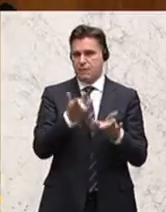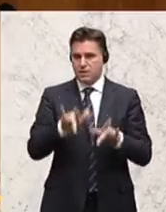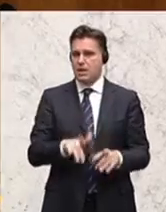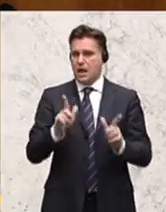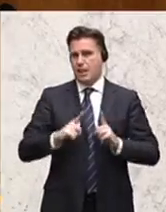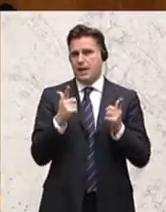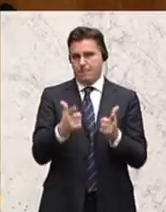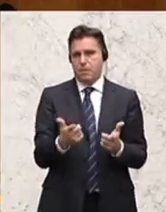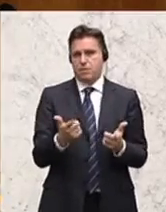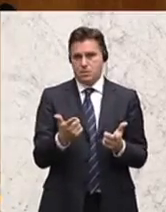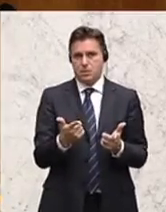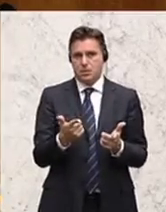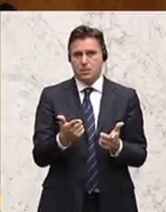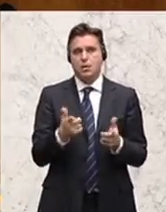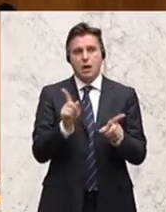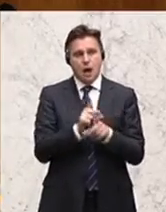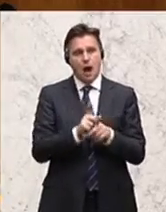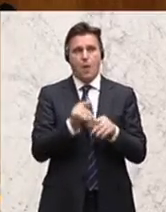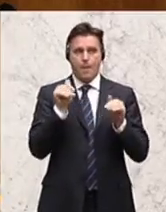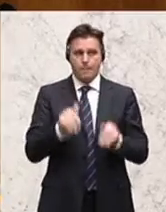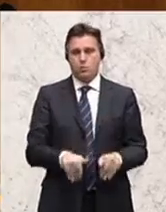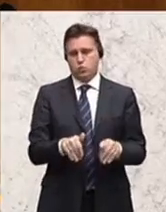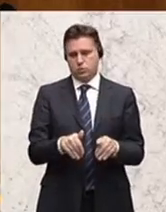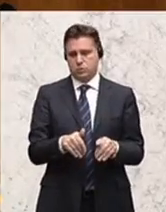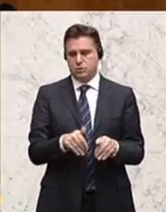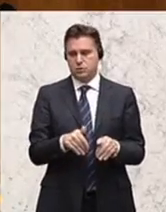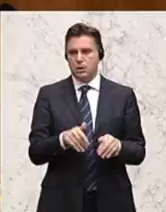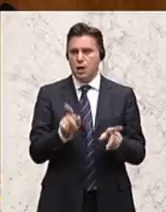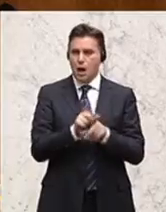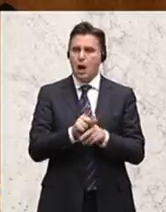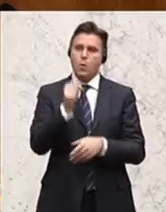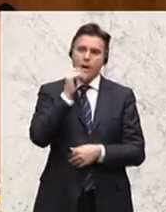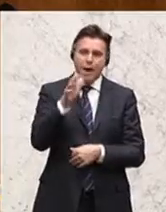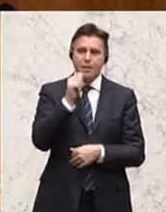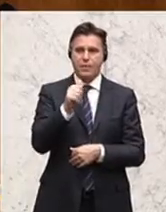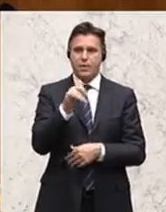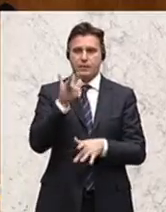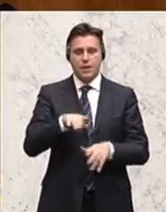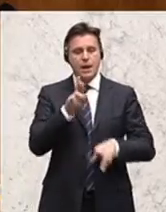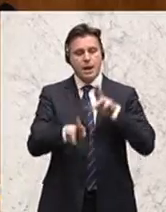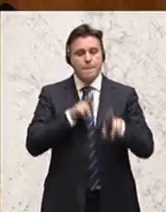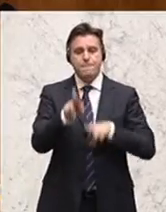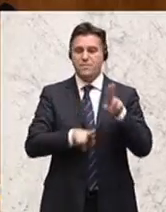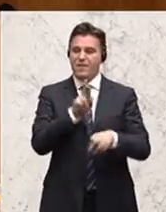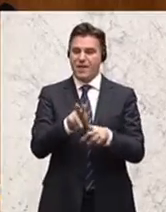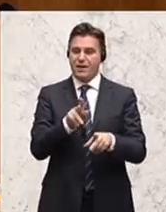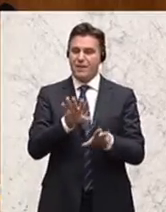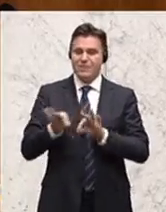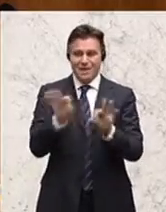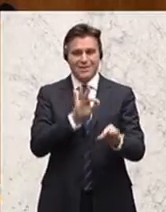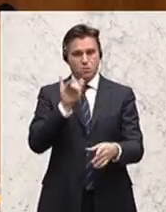leben, dann muss auch möglich sein, im Alltag die Pflegetätigkeit